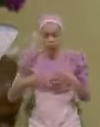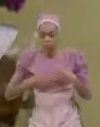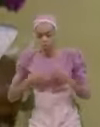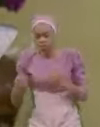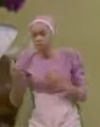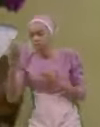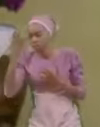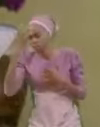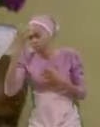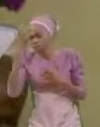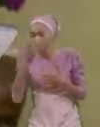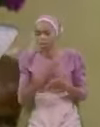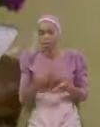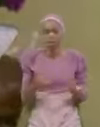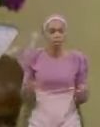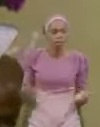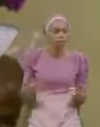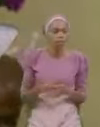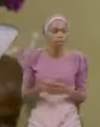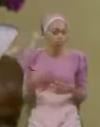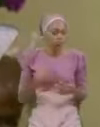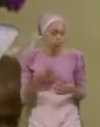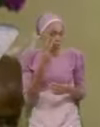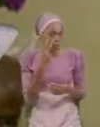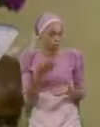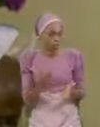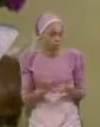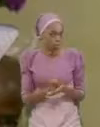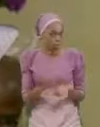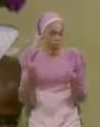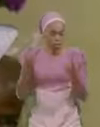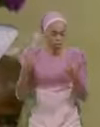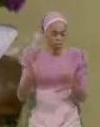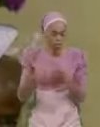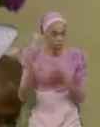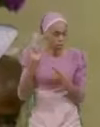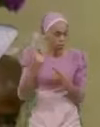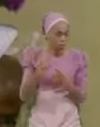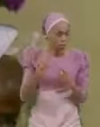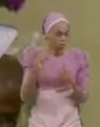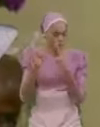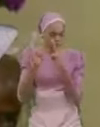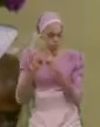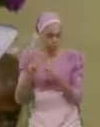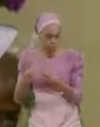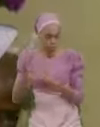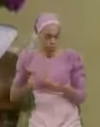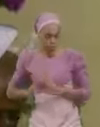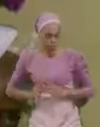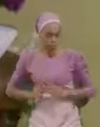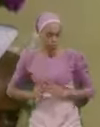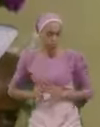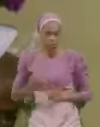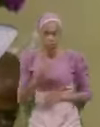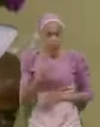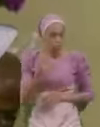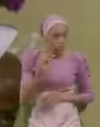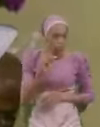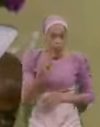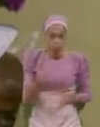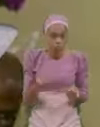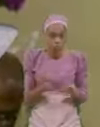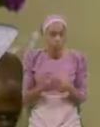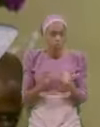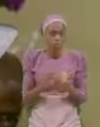malades et le réçu le récit qu'il est entré dans un certain village il y avait pas